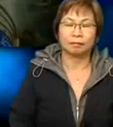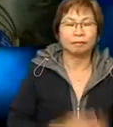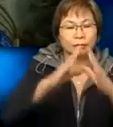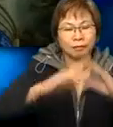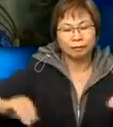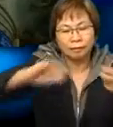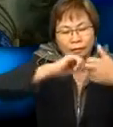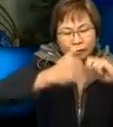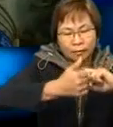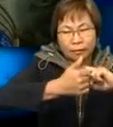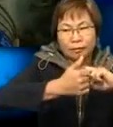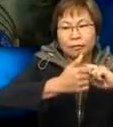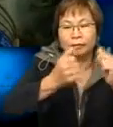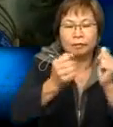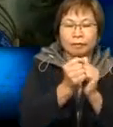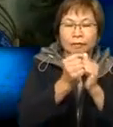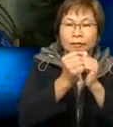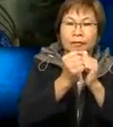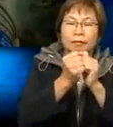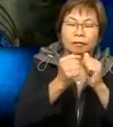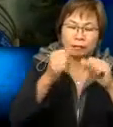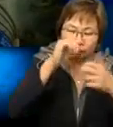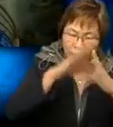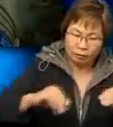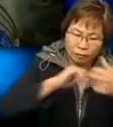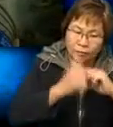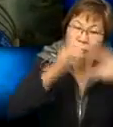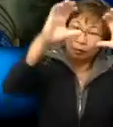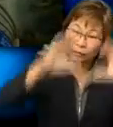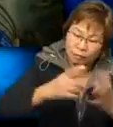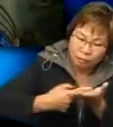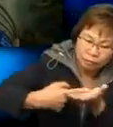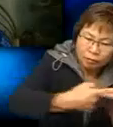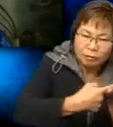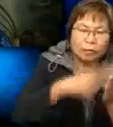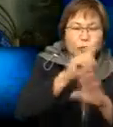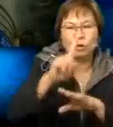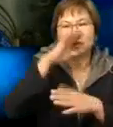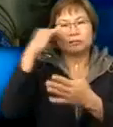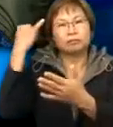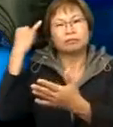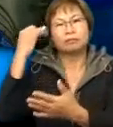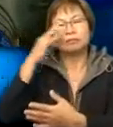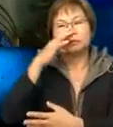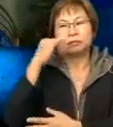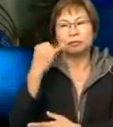Menyelesaikan sebarang masalah secara rundingan dan bukan cara